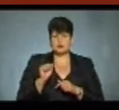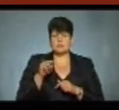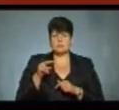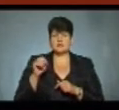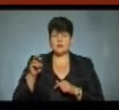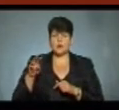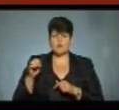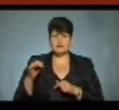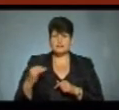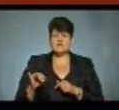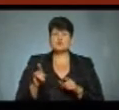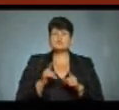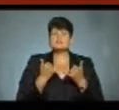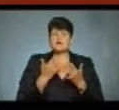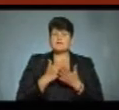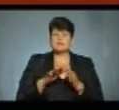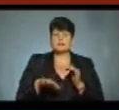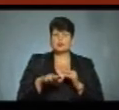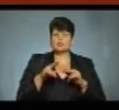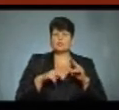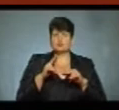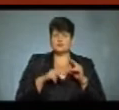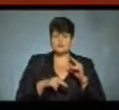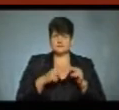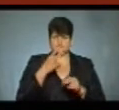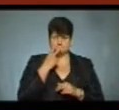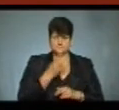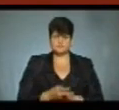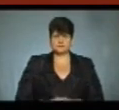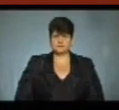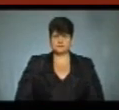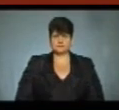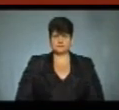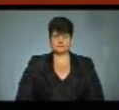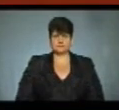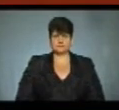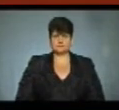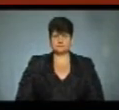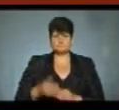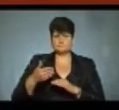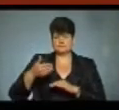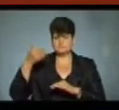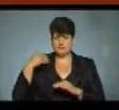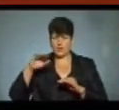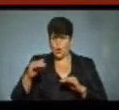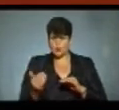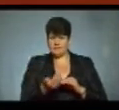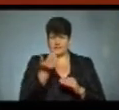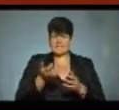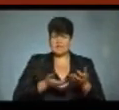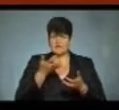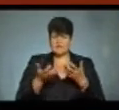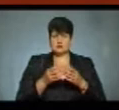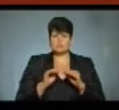та експерт з ексгумації меморіально-пошукового центру «Доля». Про це повідомив голова громадської організації «Альтернатива Чортків»